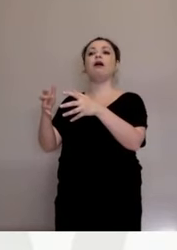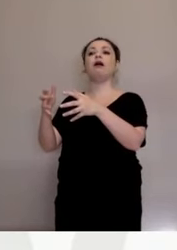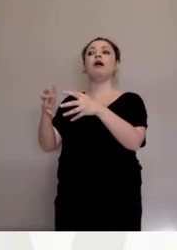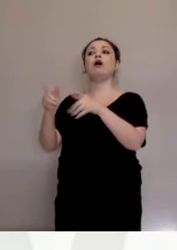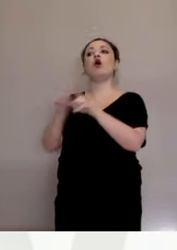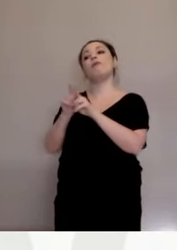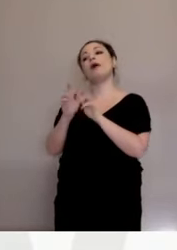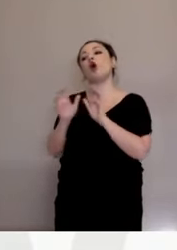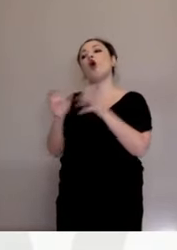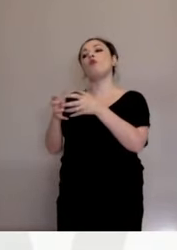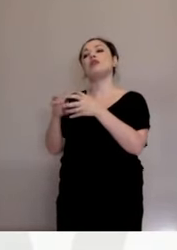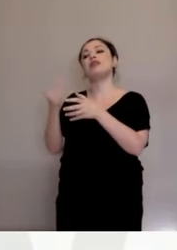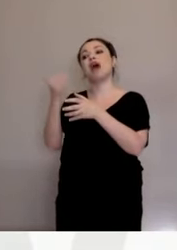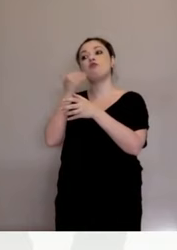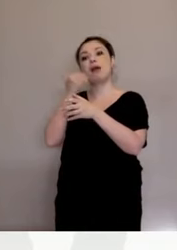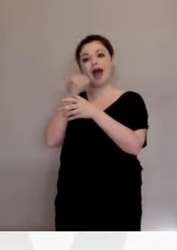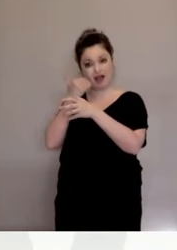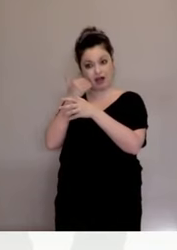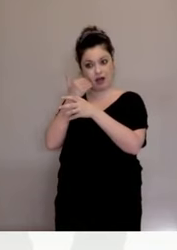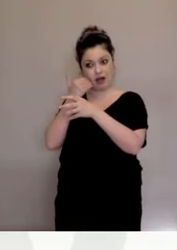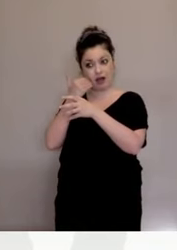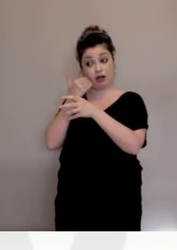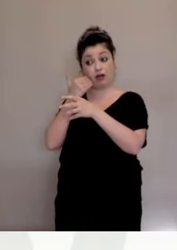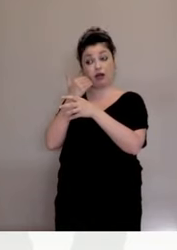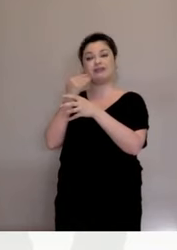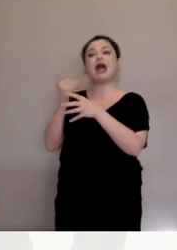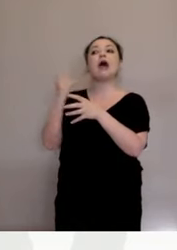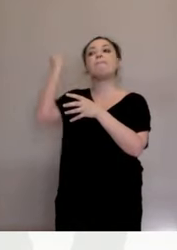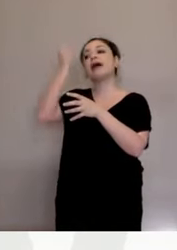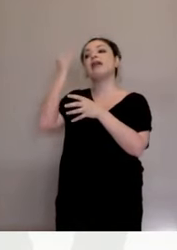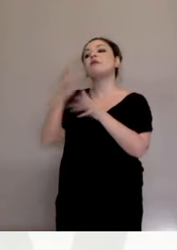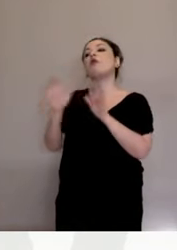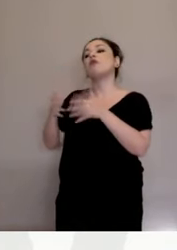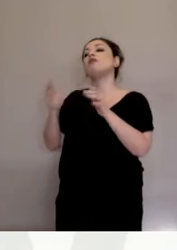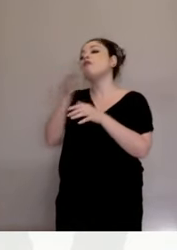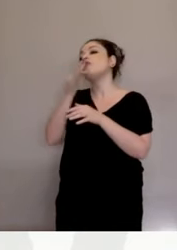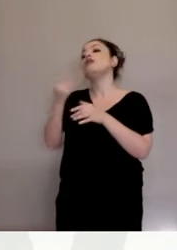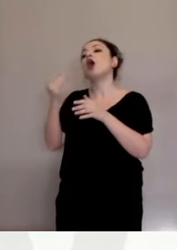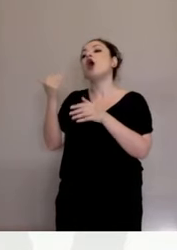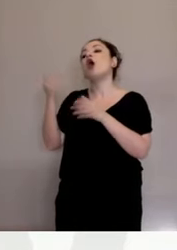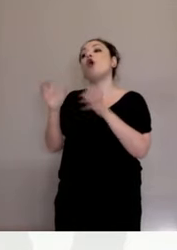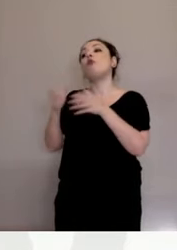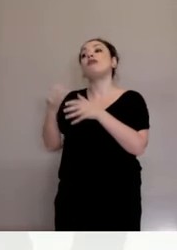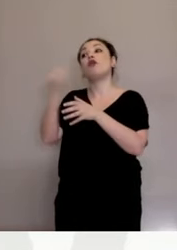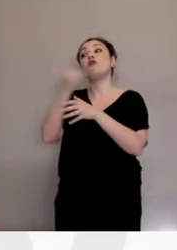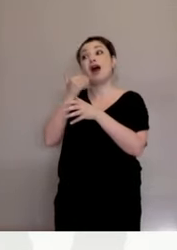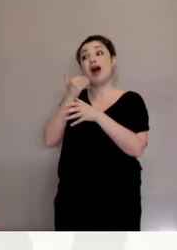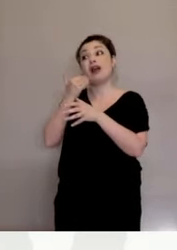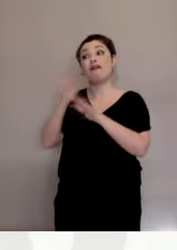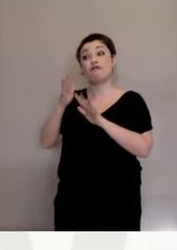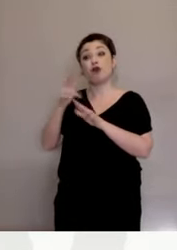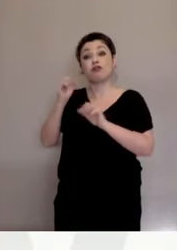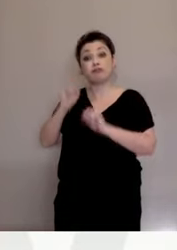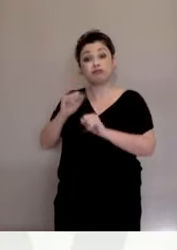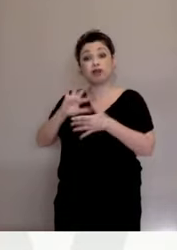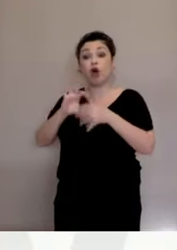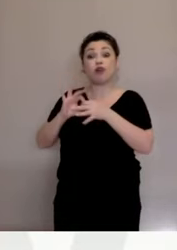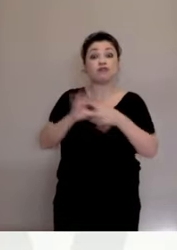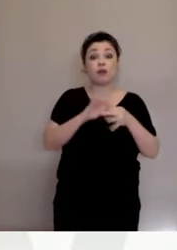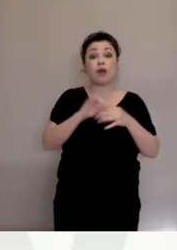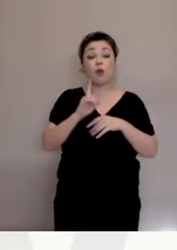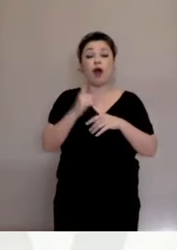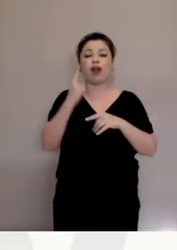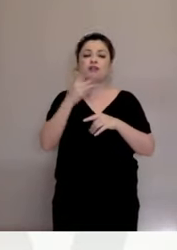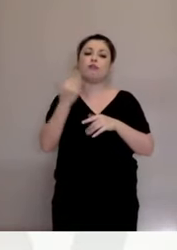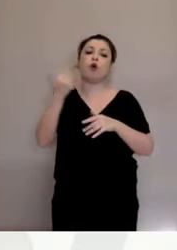comunità umana non rischia di esaltare ulteriormente il primato